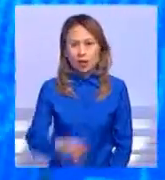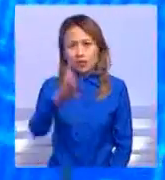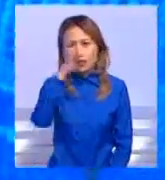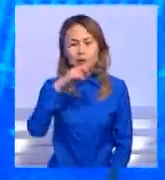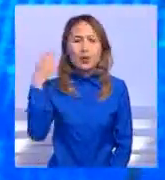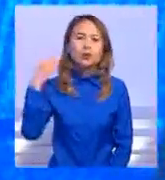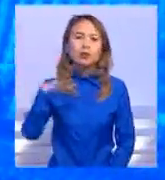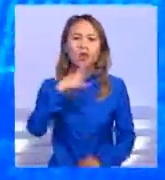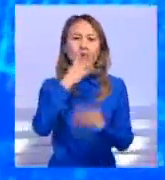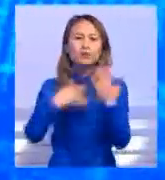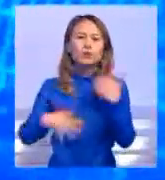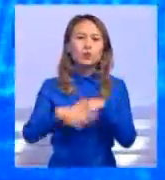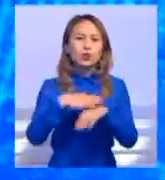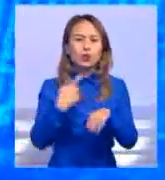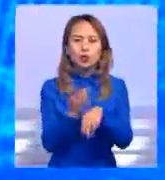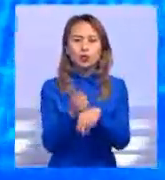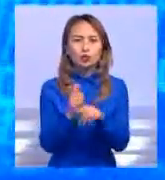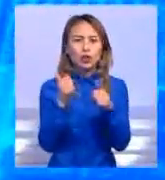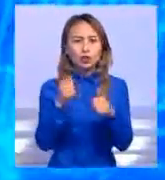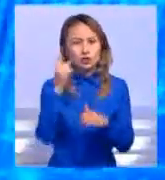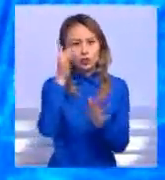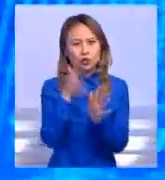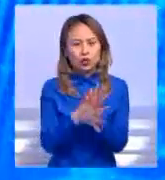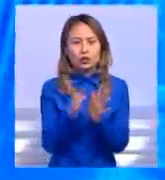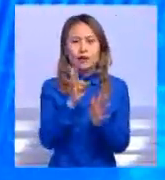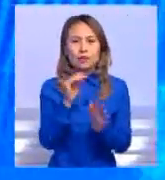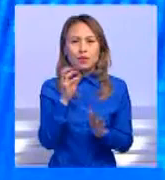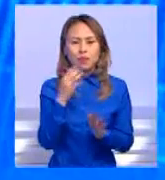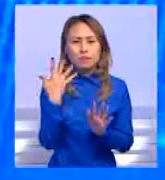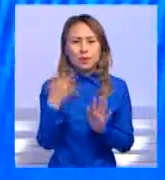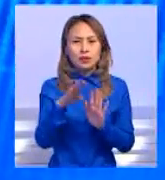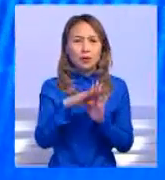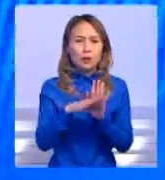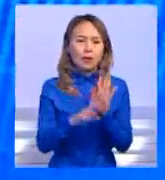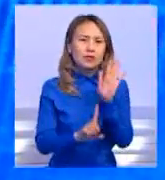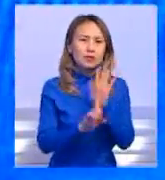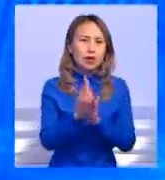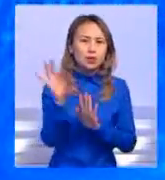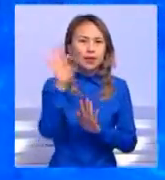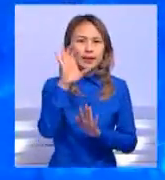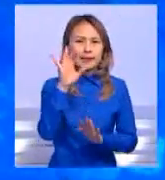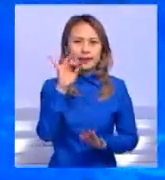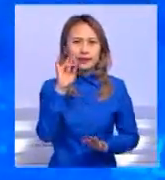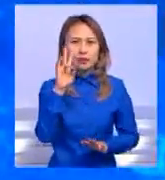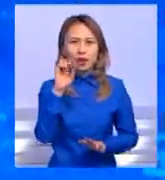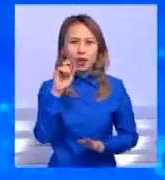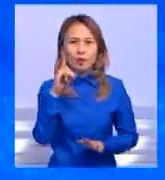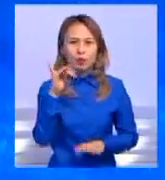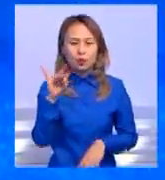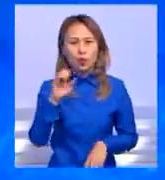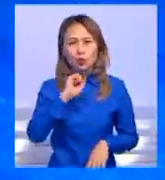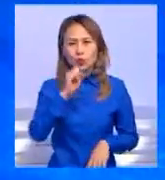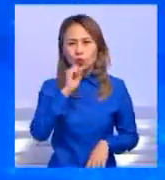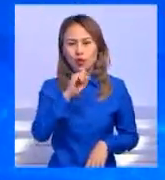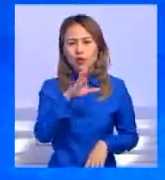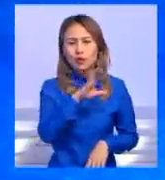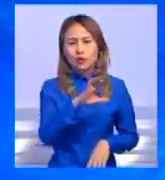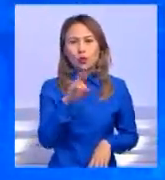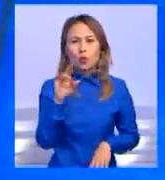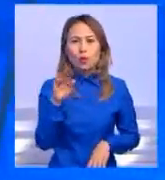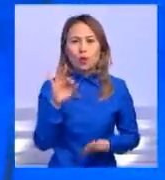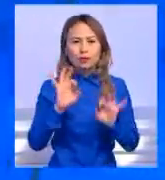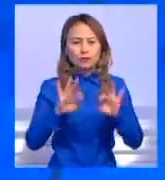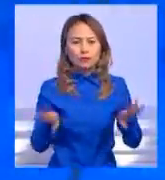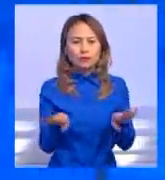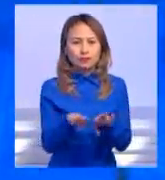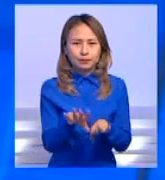Қазақстан президенті өз халқын өте жақсы түсінеді. Нұрсұлтан Назарбаевтың 5 әлеуметтік бастамасы жайлы Сингапур журналисі Сантош Кумар